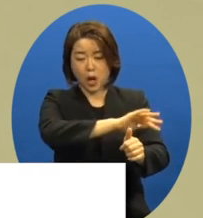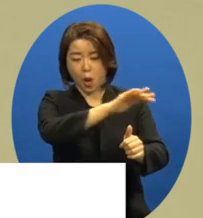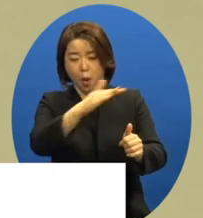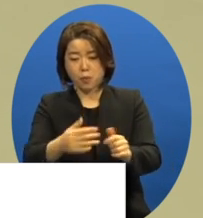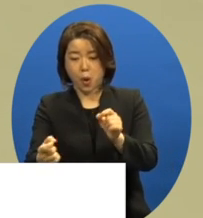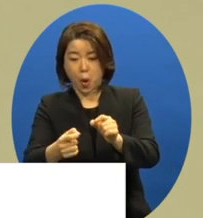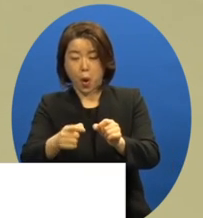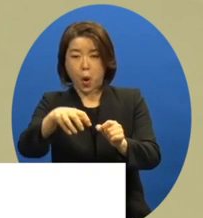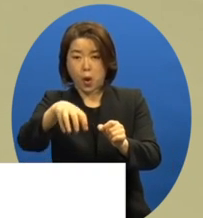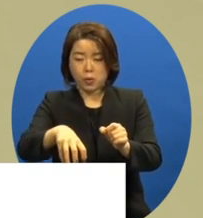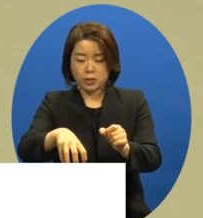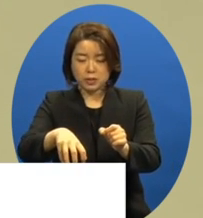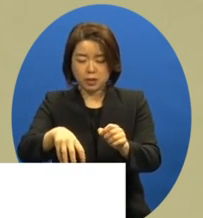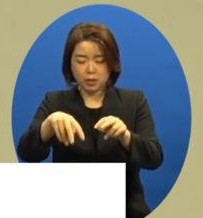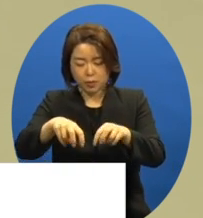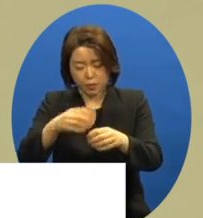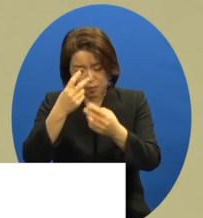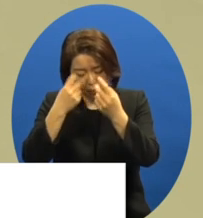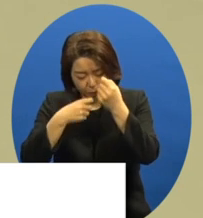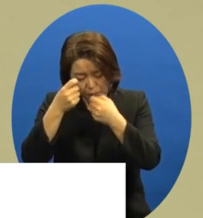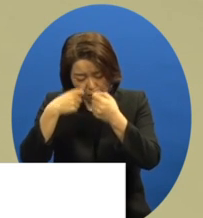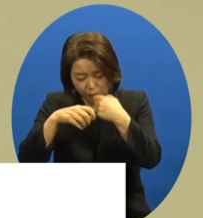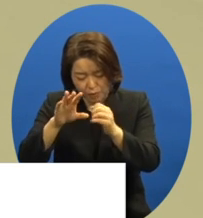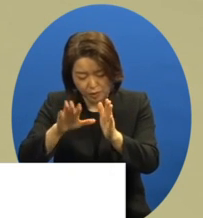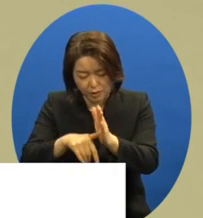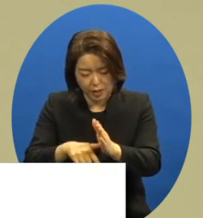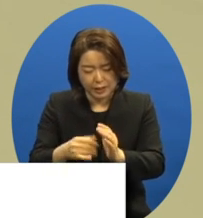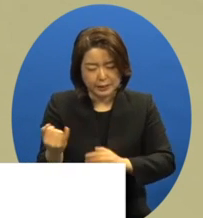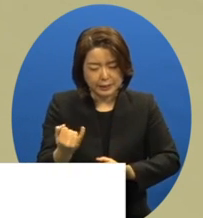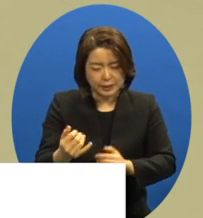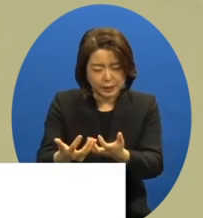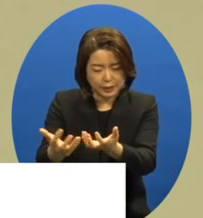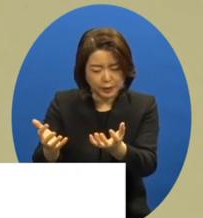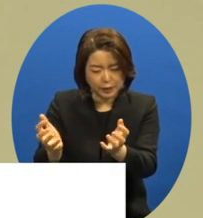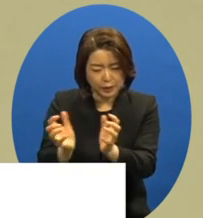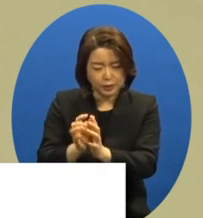곁에서 울었던 때 그 여인들 생각이